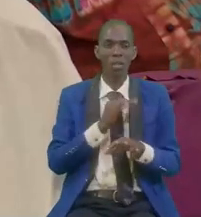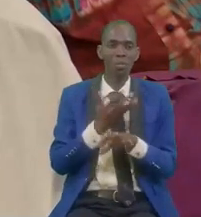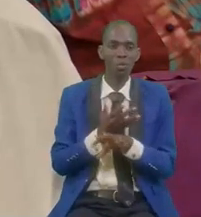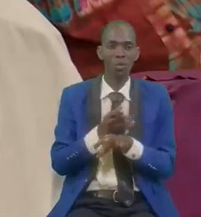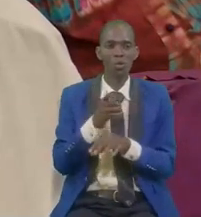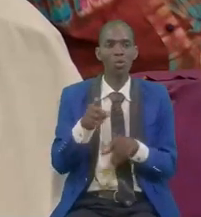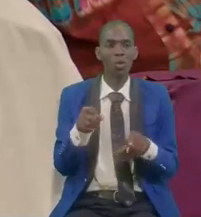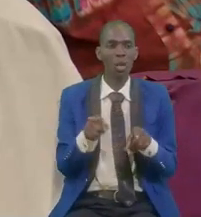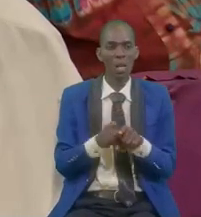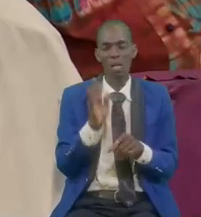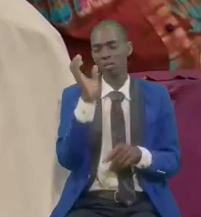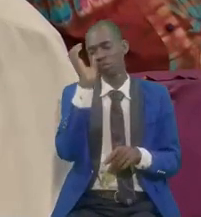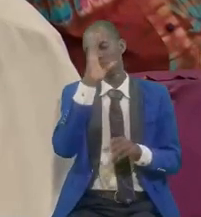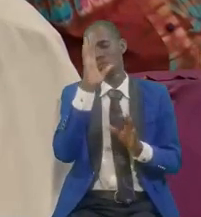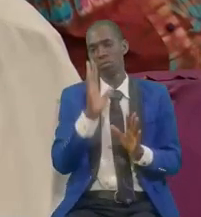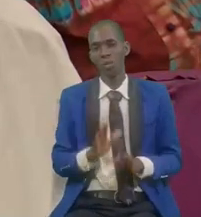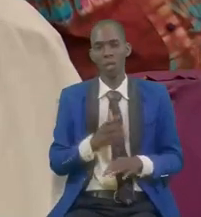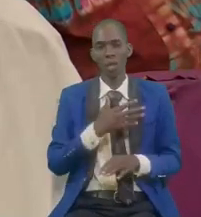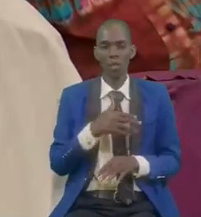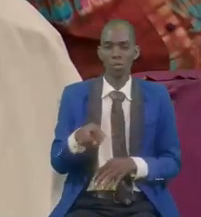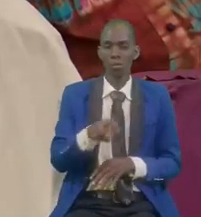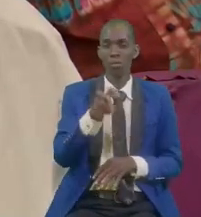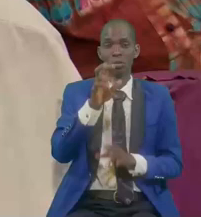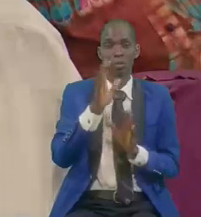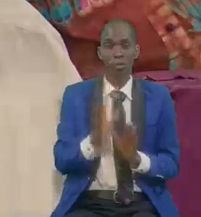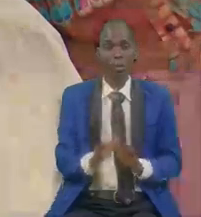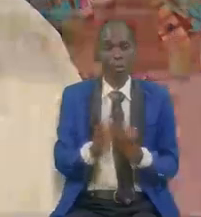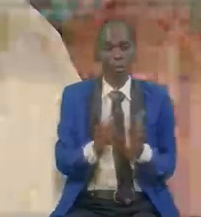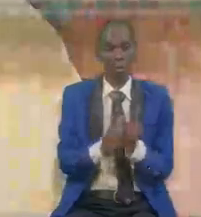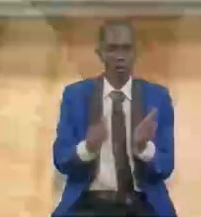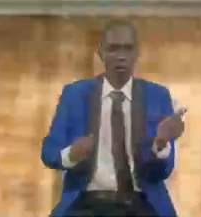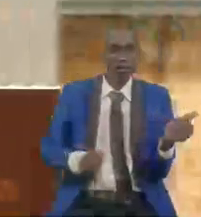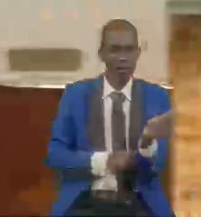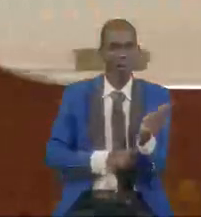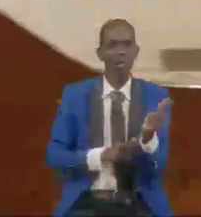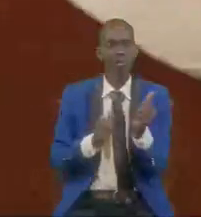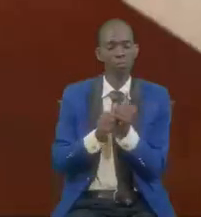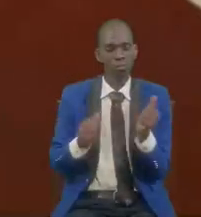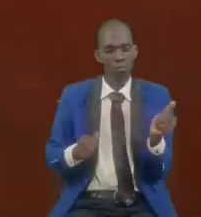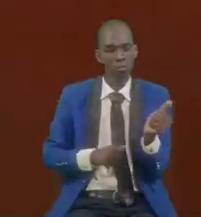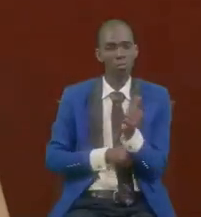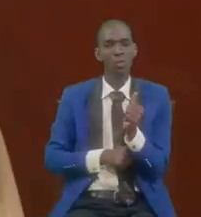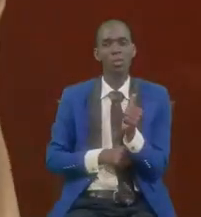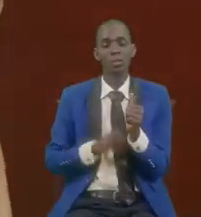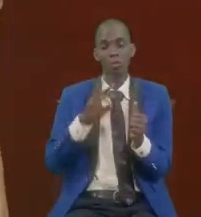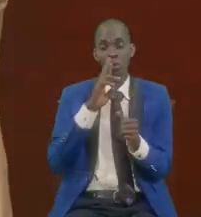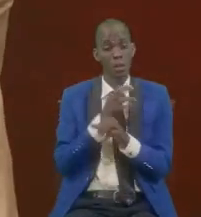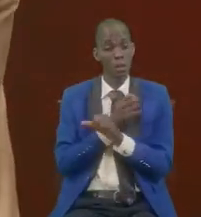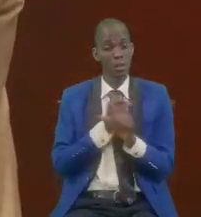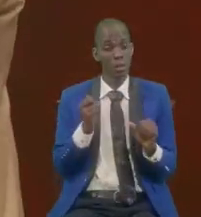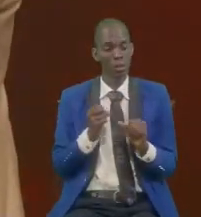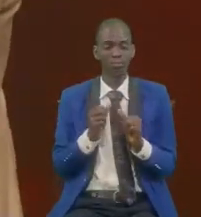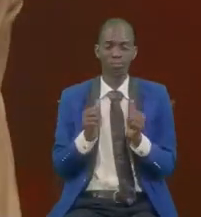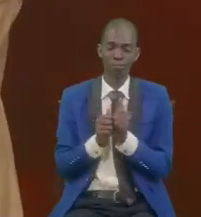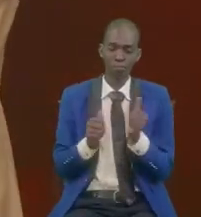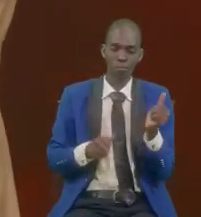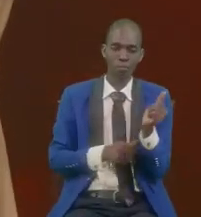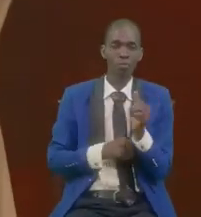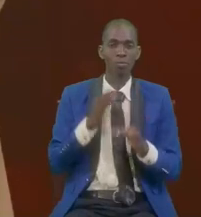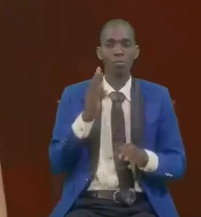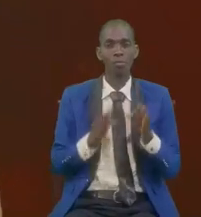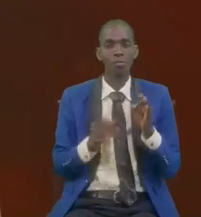je vous exhorte comme étrangers et voyageurs sur la terre à vous abstenir. Vous êtes nés de nouveau, vous êtes